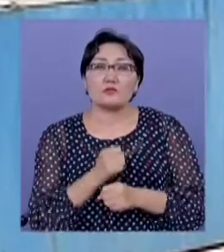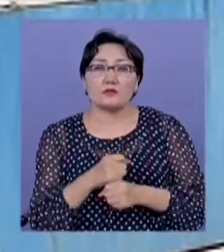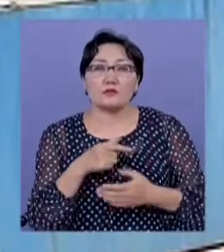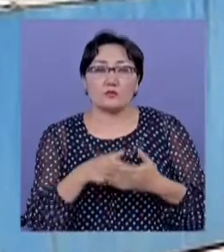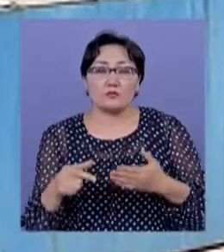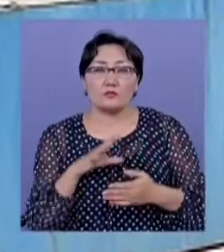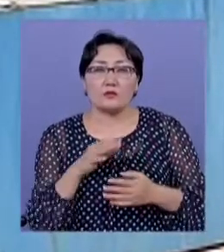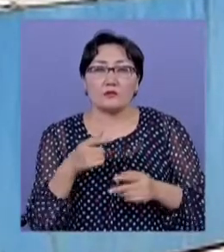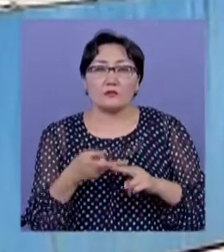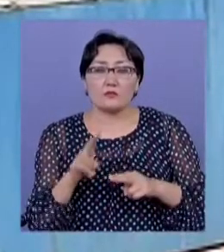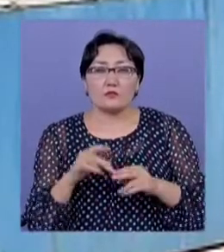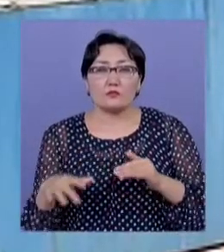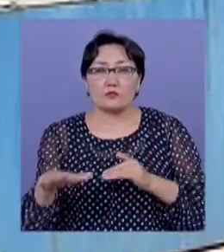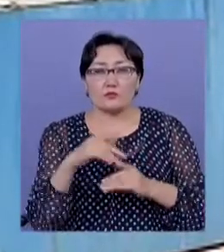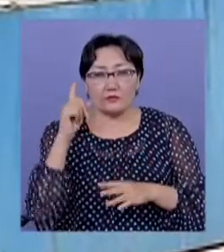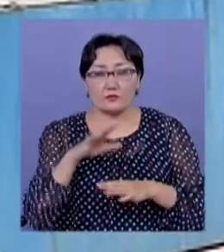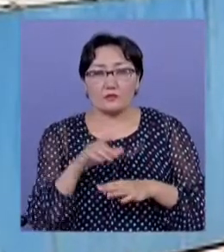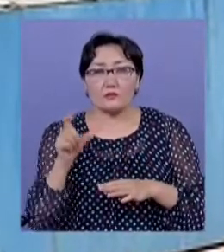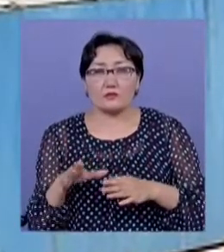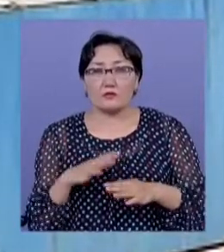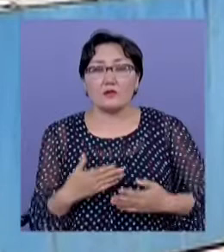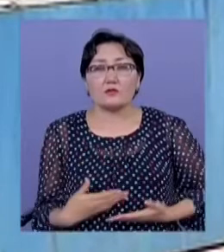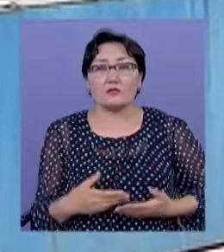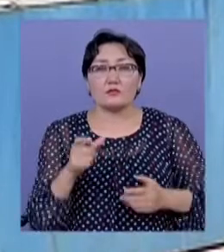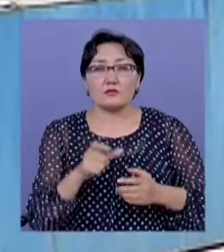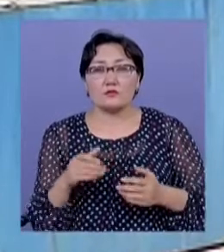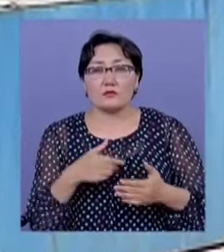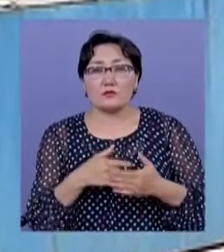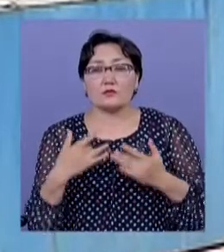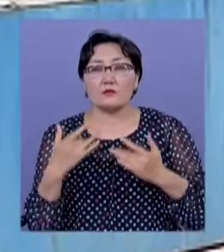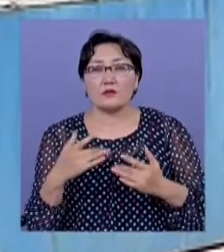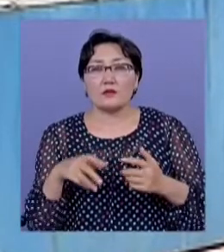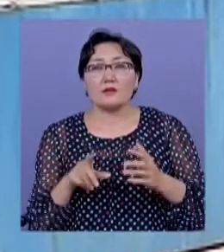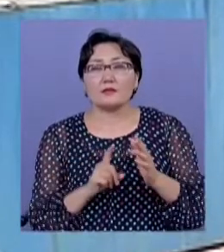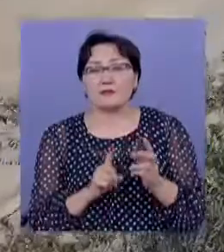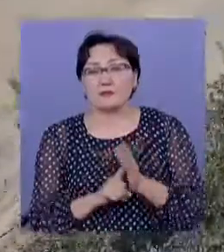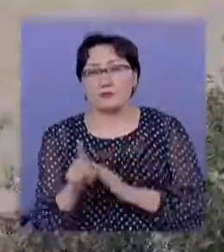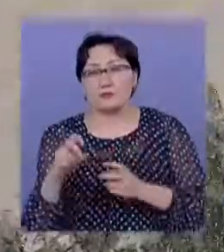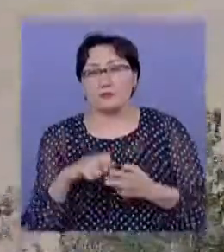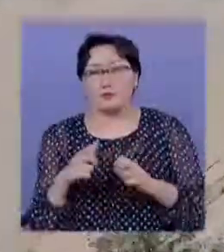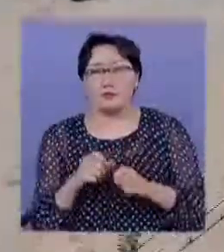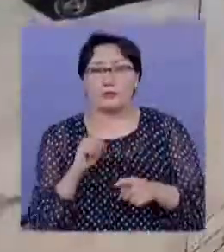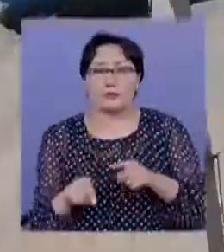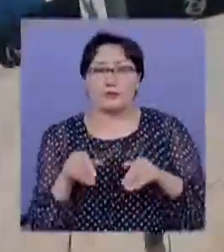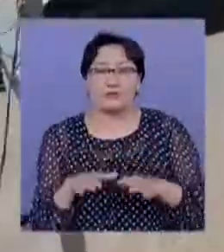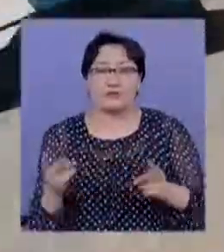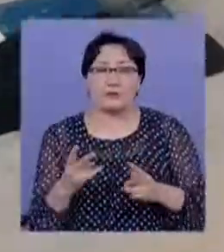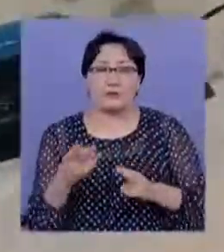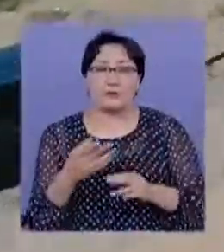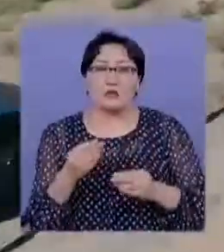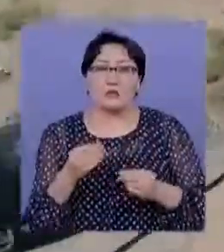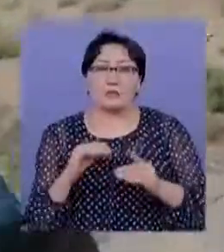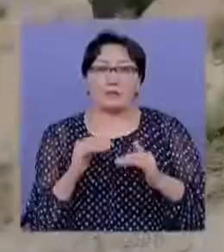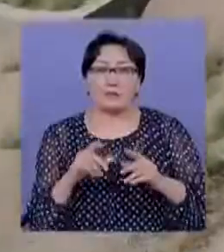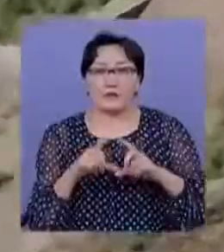берді. Аталған аумақтың өкілдері жергілікті тұрғындардың талабын тыңдай отырып кездескен проблеманы жуық тез шешуі тиіс. Қаладағы